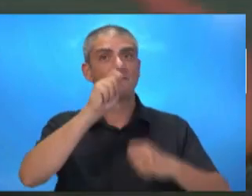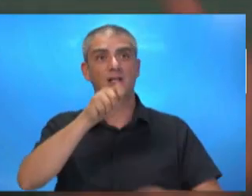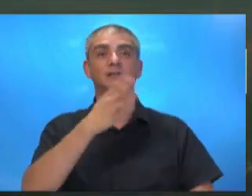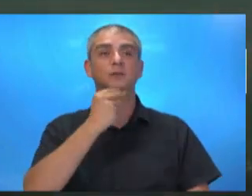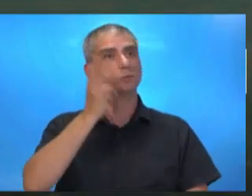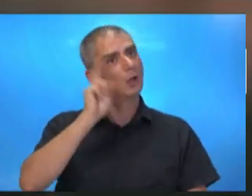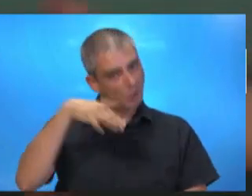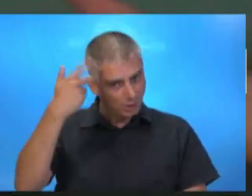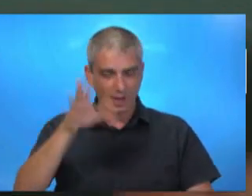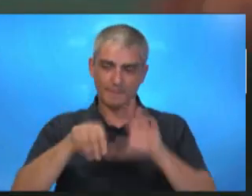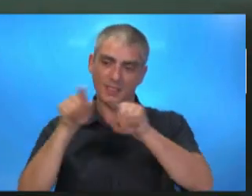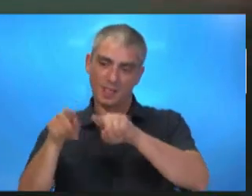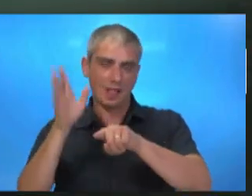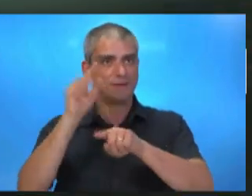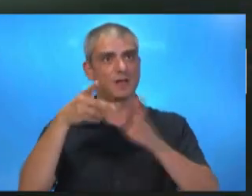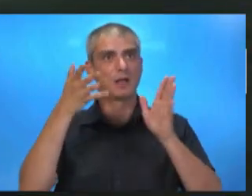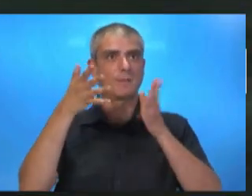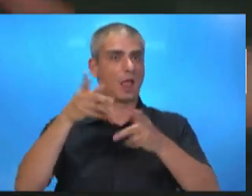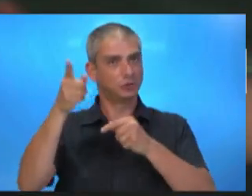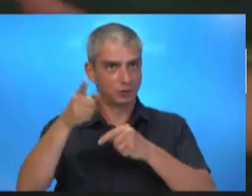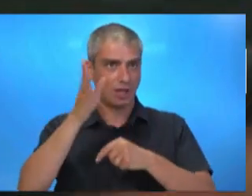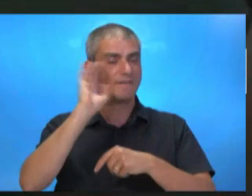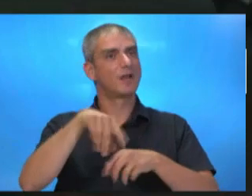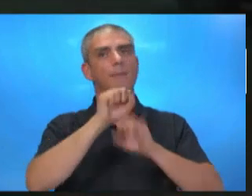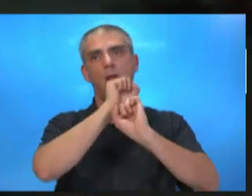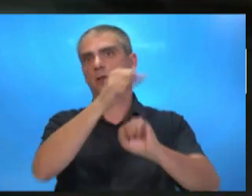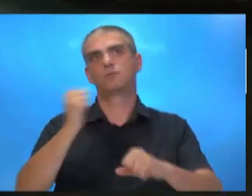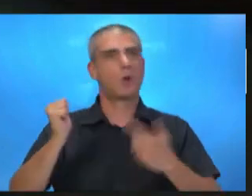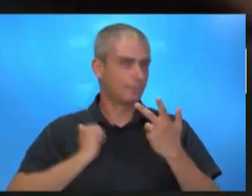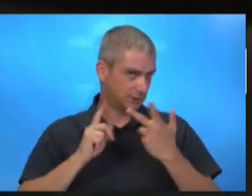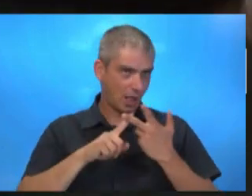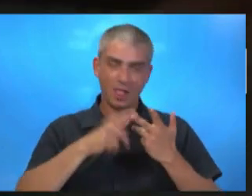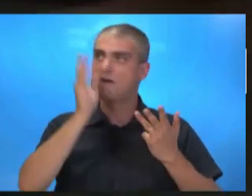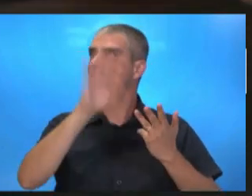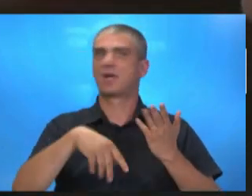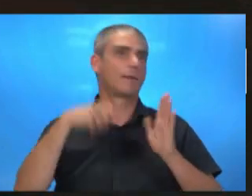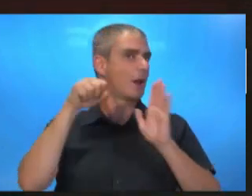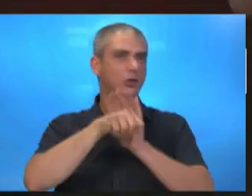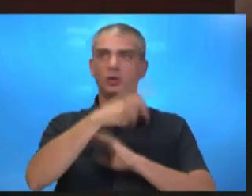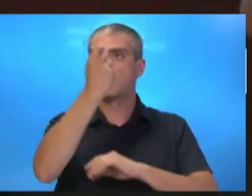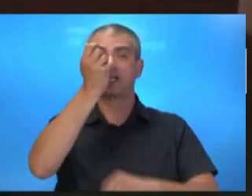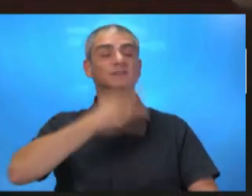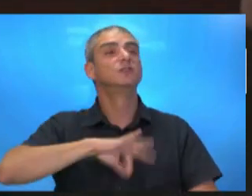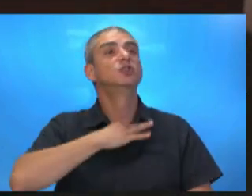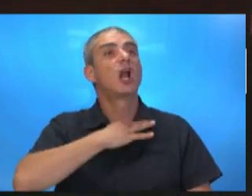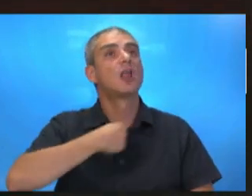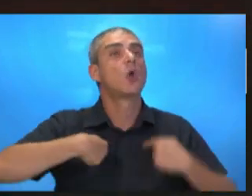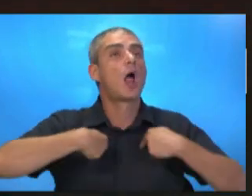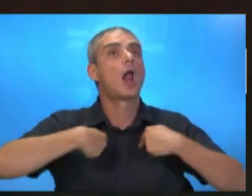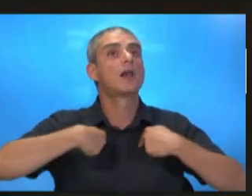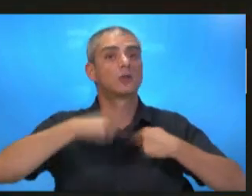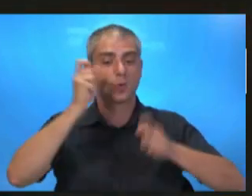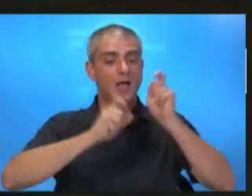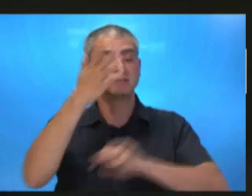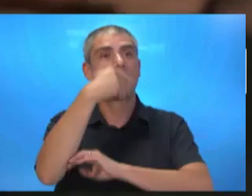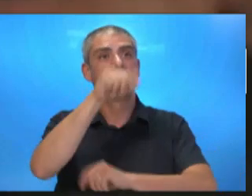גם מתנחל וגם להשקיע שם וגם לתמוך בצהל וגם להשקיע את הכסף שלנו, אנחנו אזרחי המדינה,